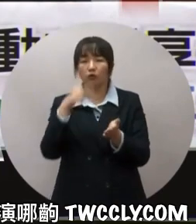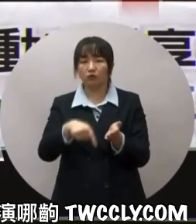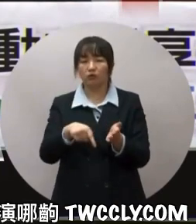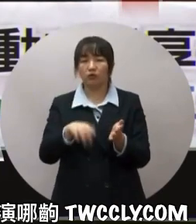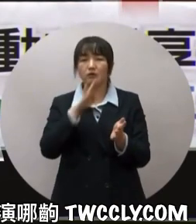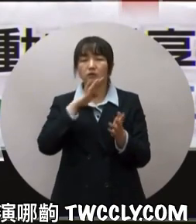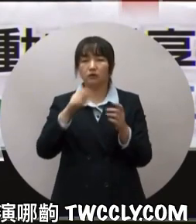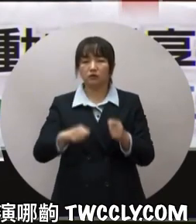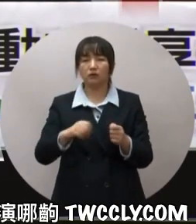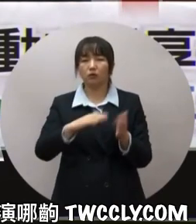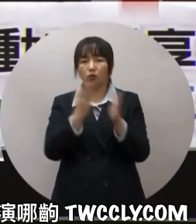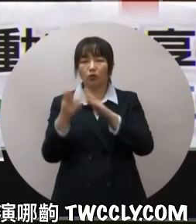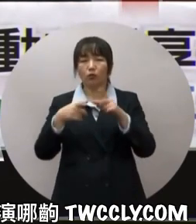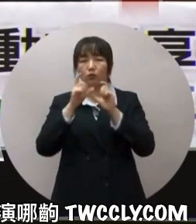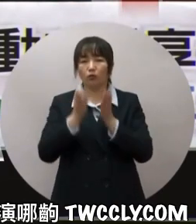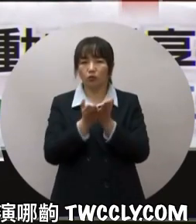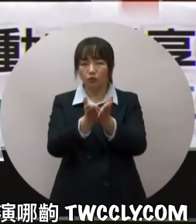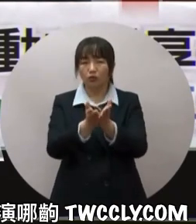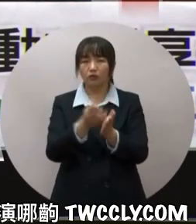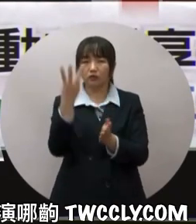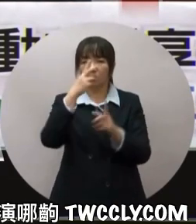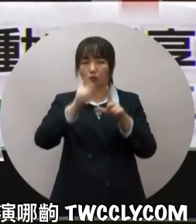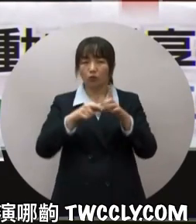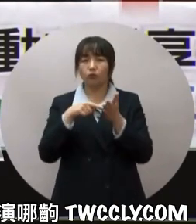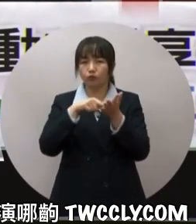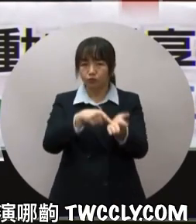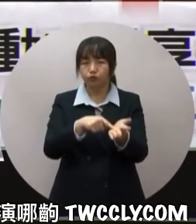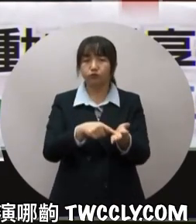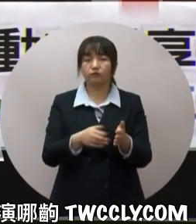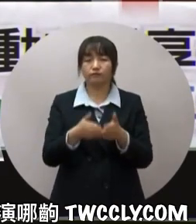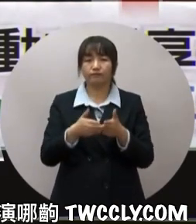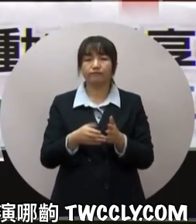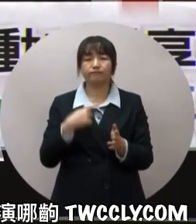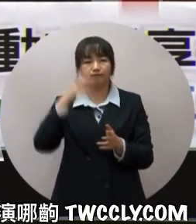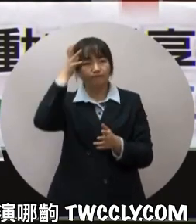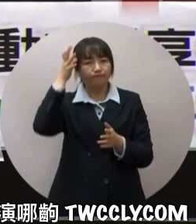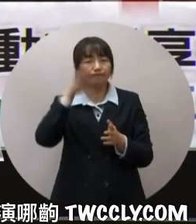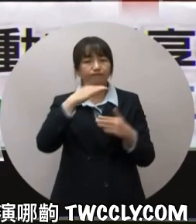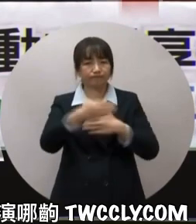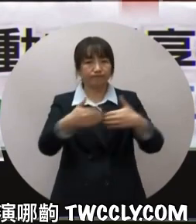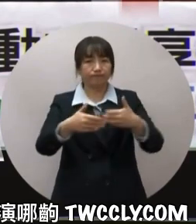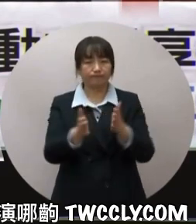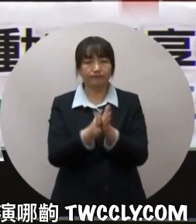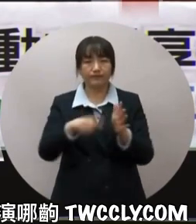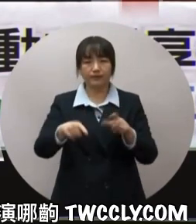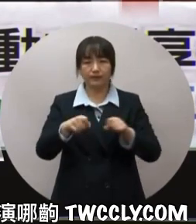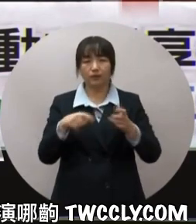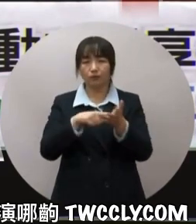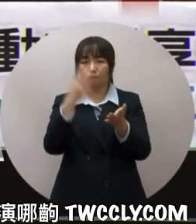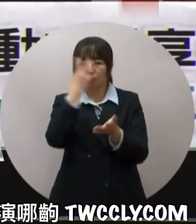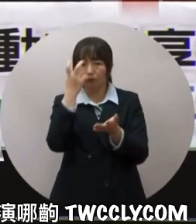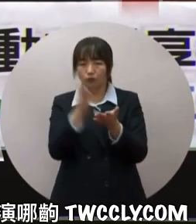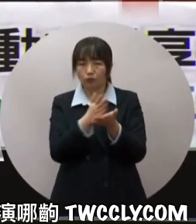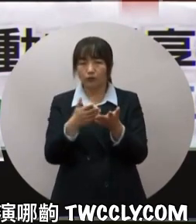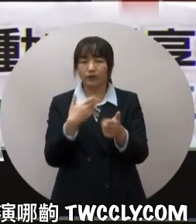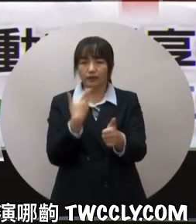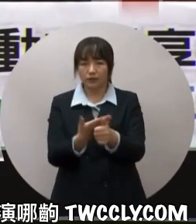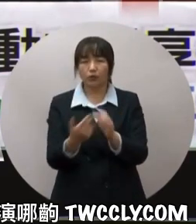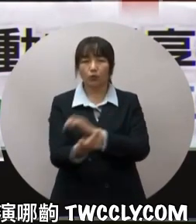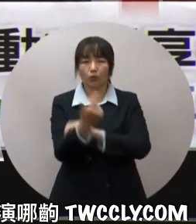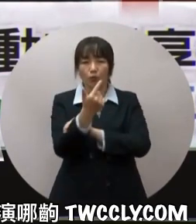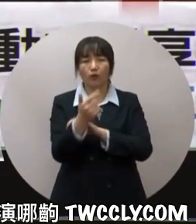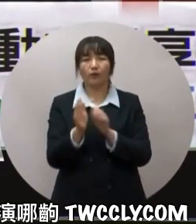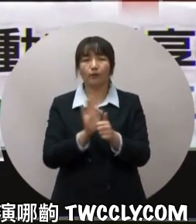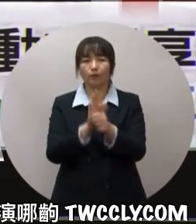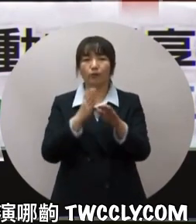那目前在富航當中有三家業者在申請啦那我期待交通部能夠在這個案子的審查也能夠儘